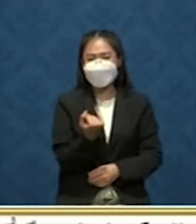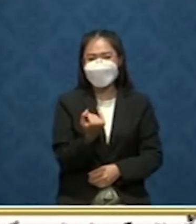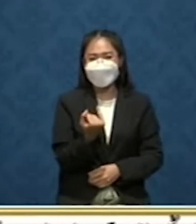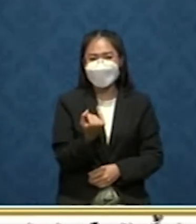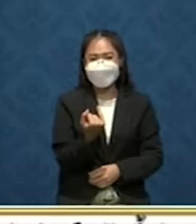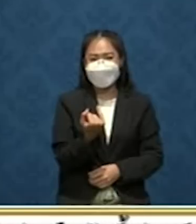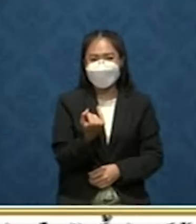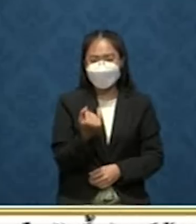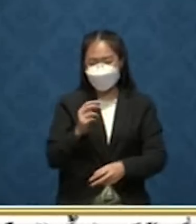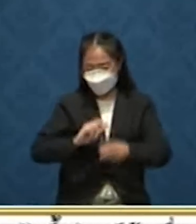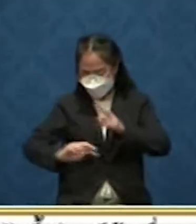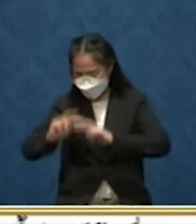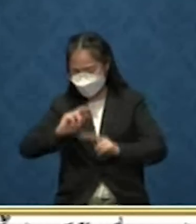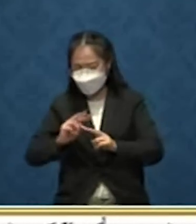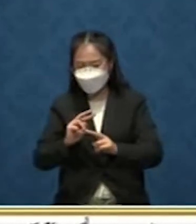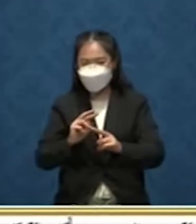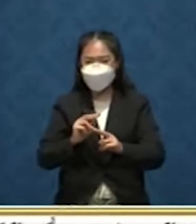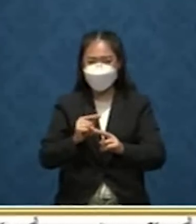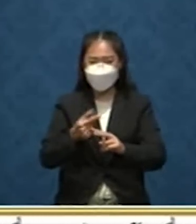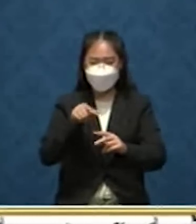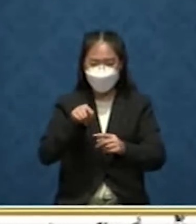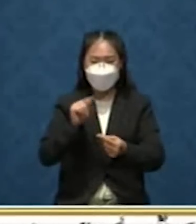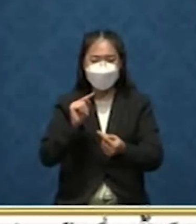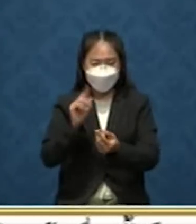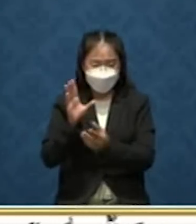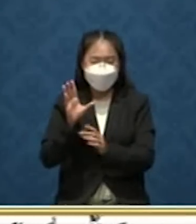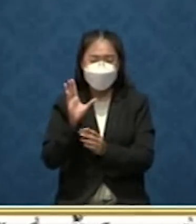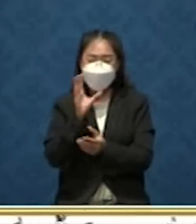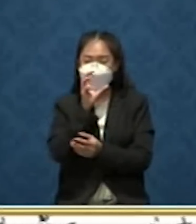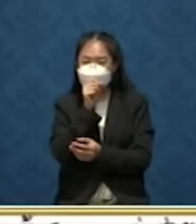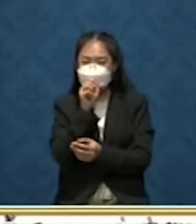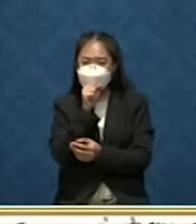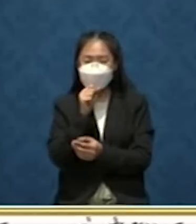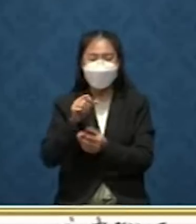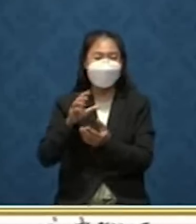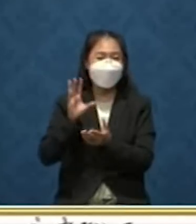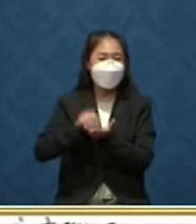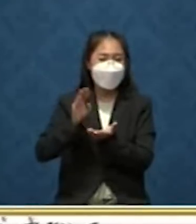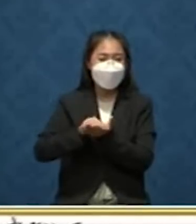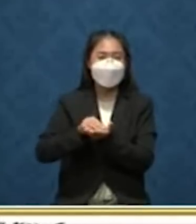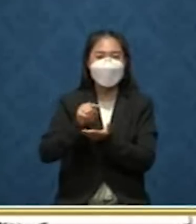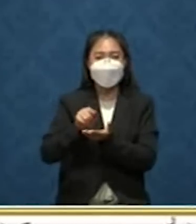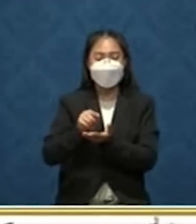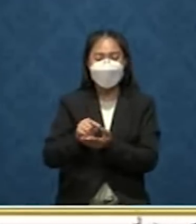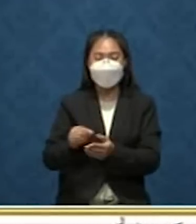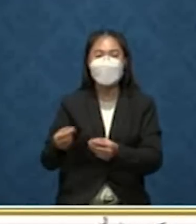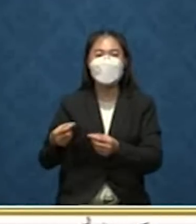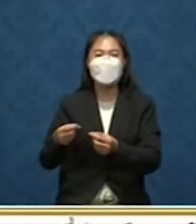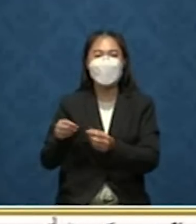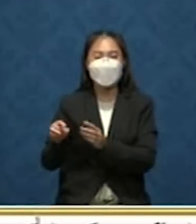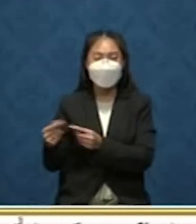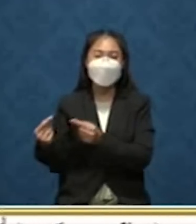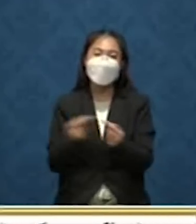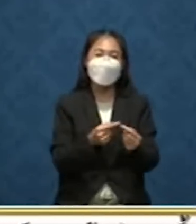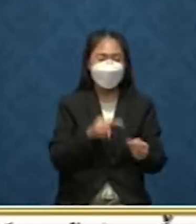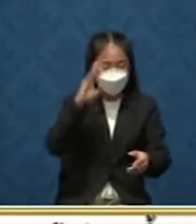ยังจะไปไ่บี เจ้าหน้ที่ที่ปลอยข้อมู książOTถัดไปคือ philosophy บ.ต.ล.ท่านควรจะเป็นหัวเลี้ยวหัวแร